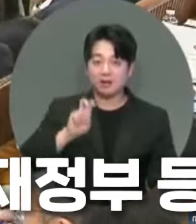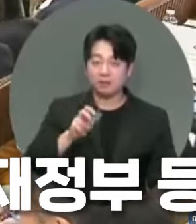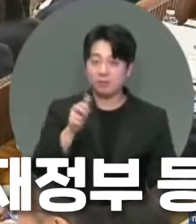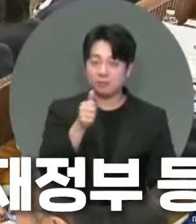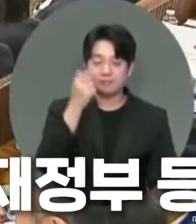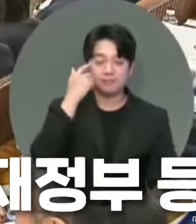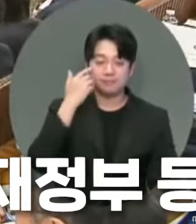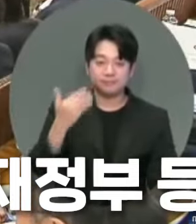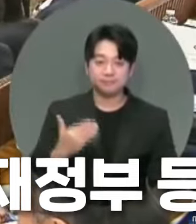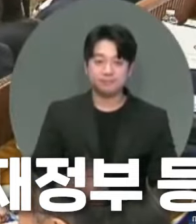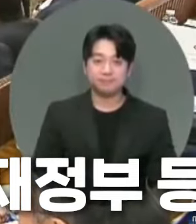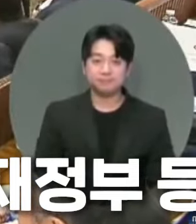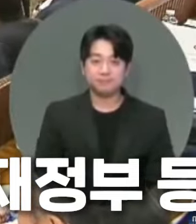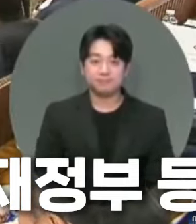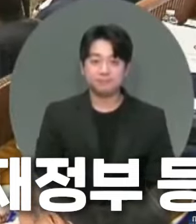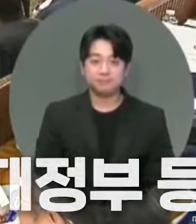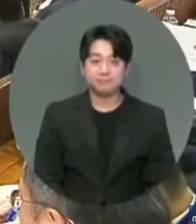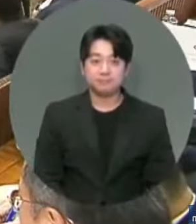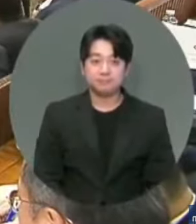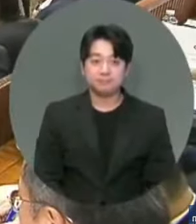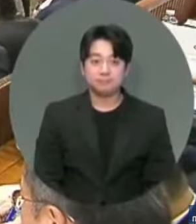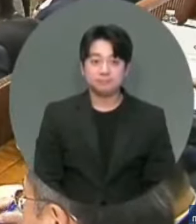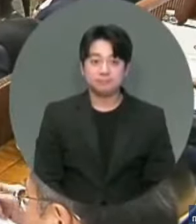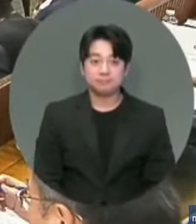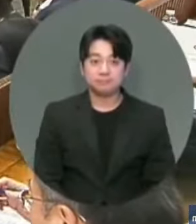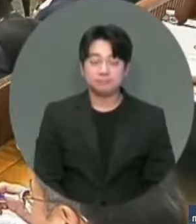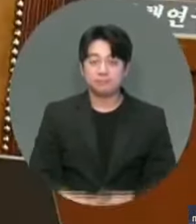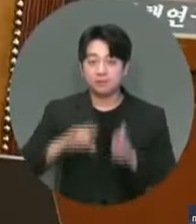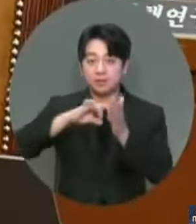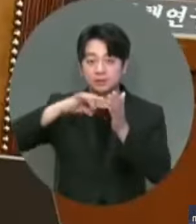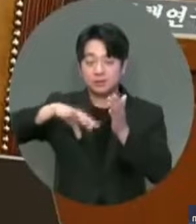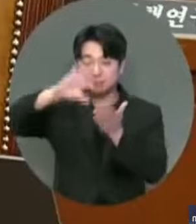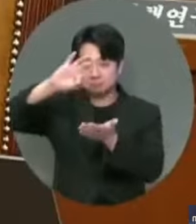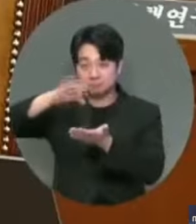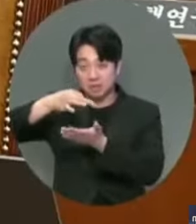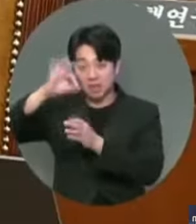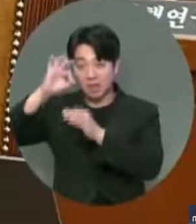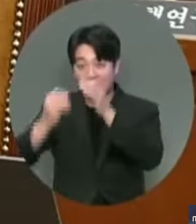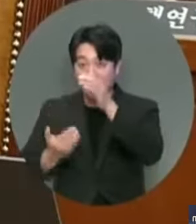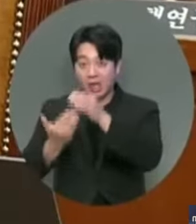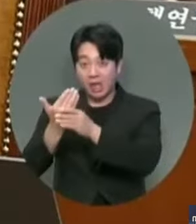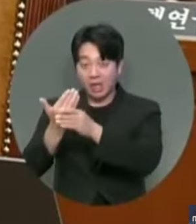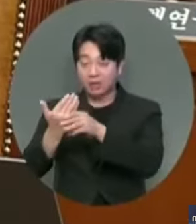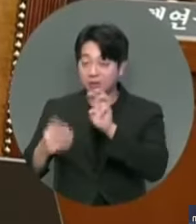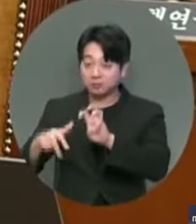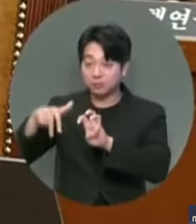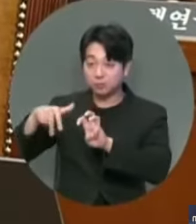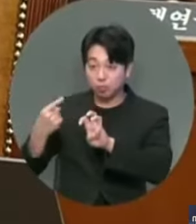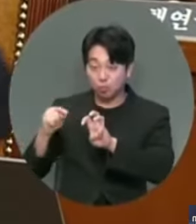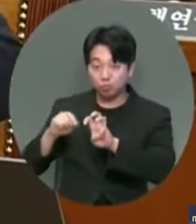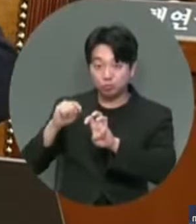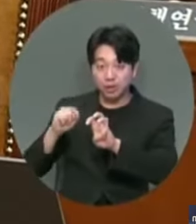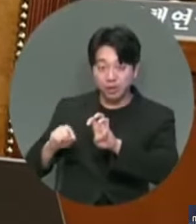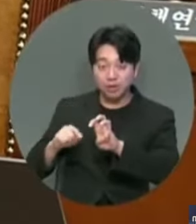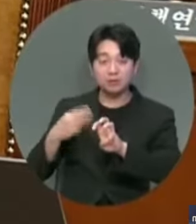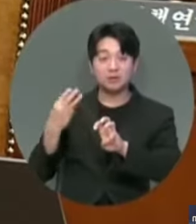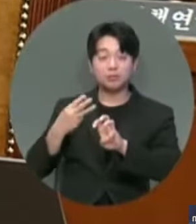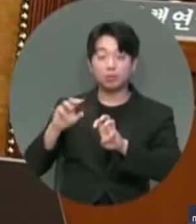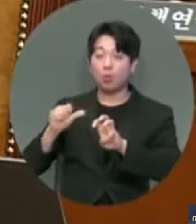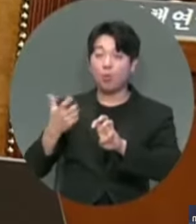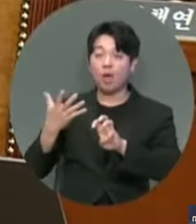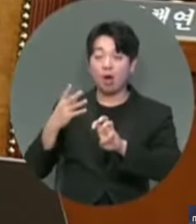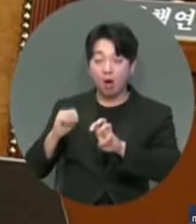예, 부총리님, 네. 30조 세수 결손이 있는 상황에서 3,500억 예산은 결코 작은 돈이 아니죠.